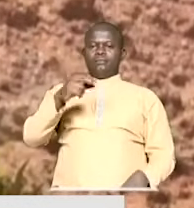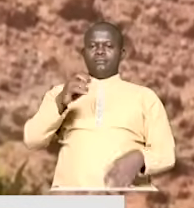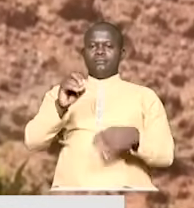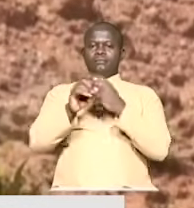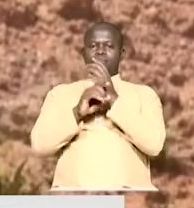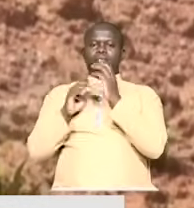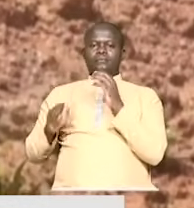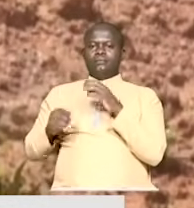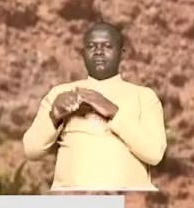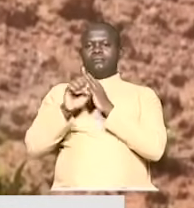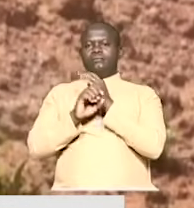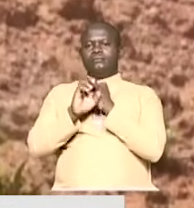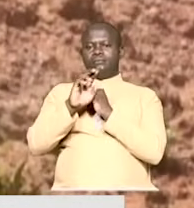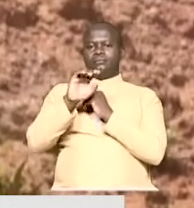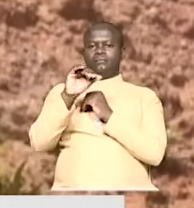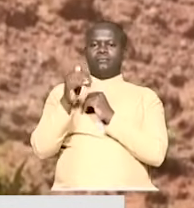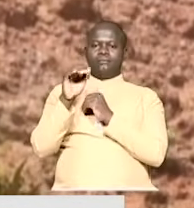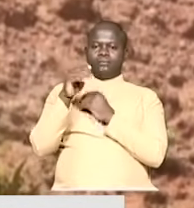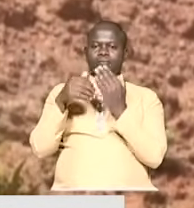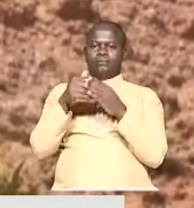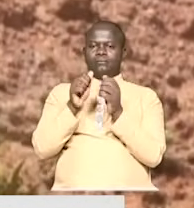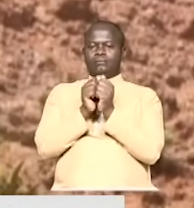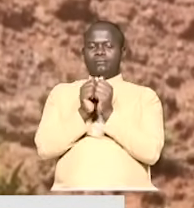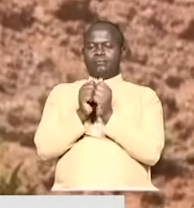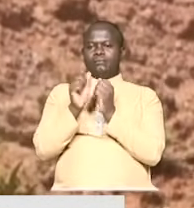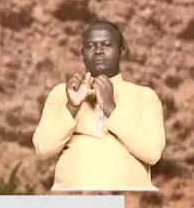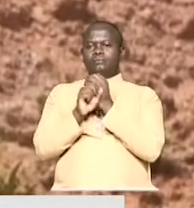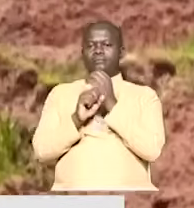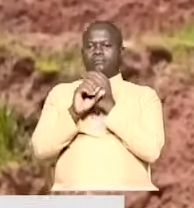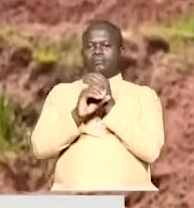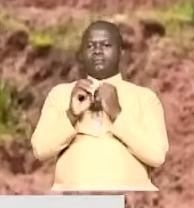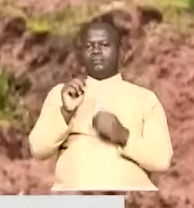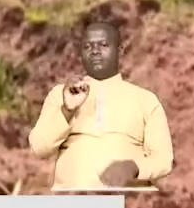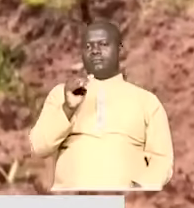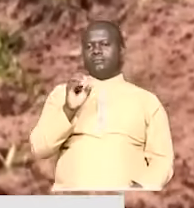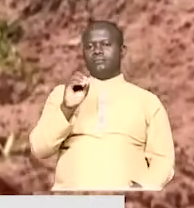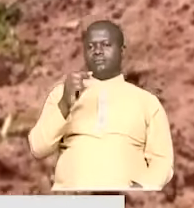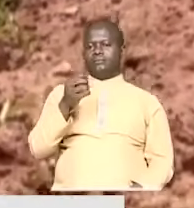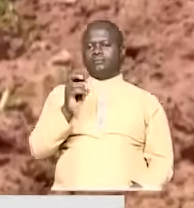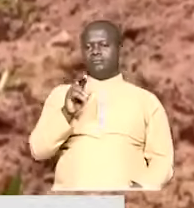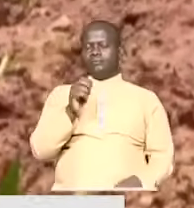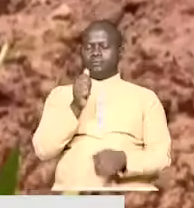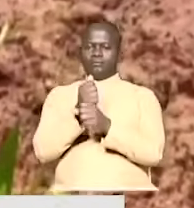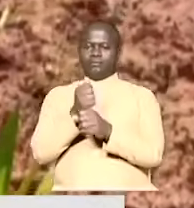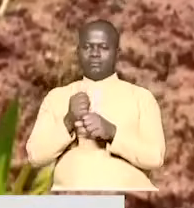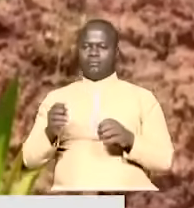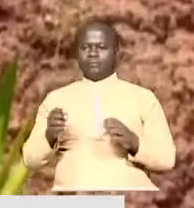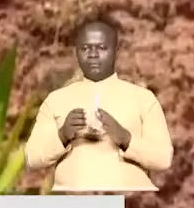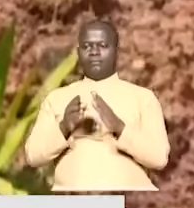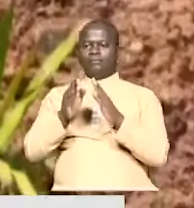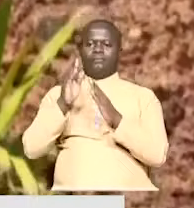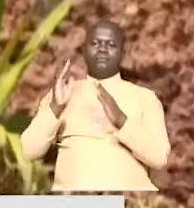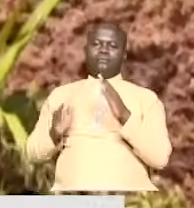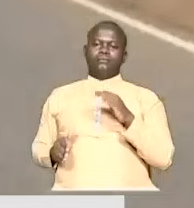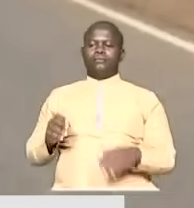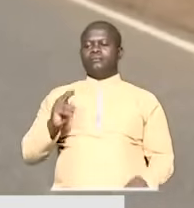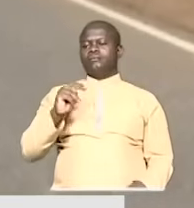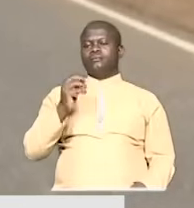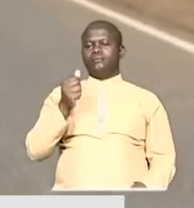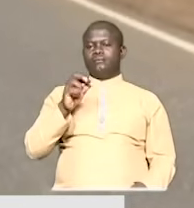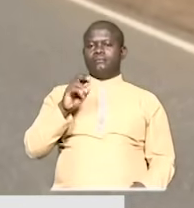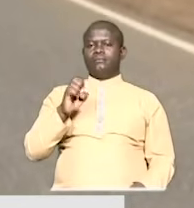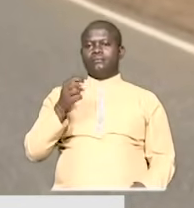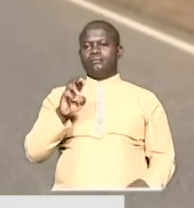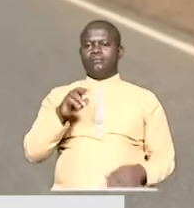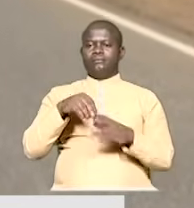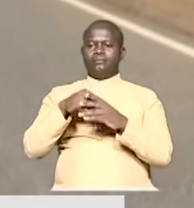mu murenge wa Huye mu kagari ka Muyogoro abaturage bavuga ko bangirijwe n'ikorwa ry'umuhanda Huye Nyaruguru aho barundaga abashinwa